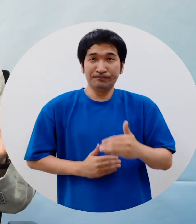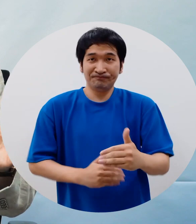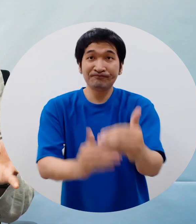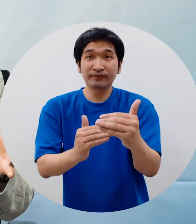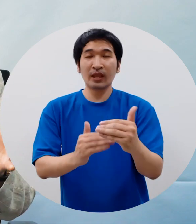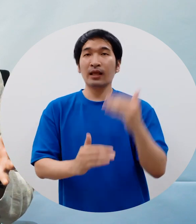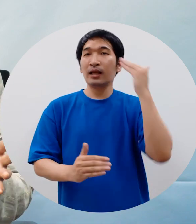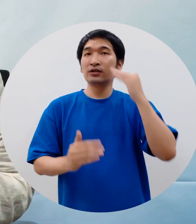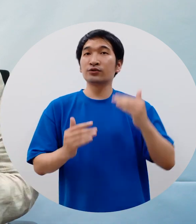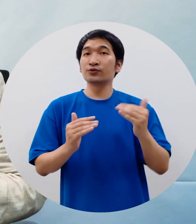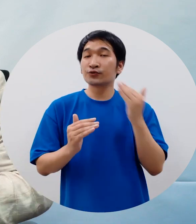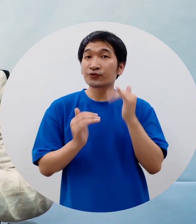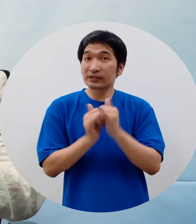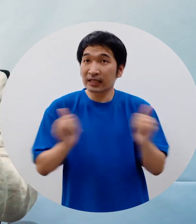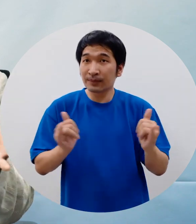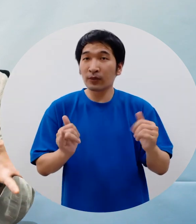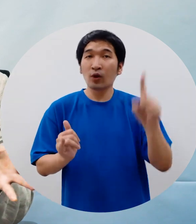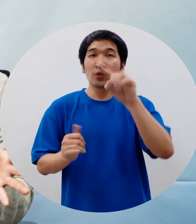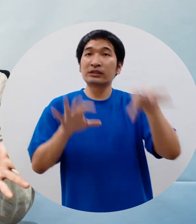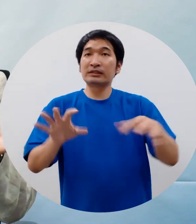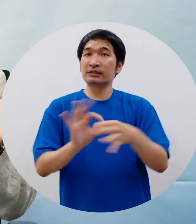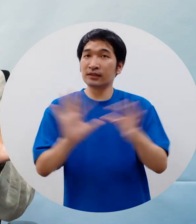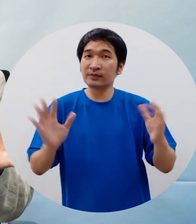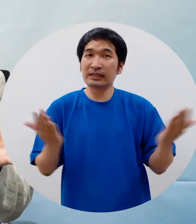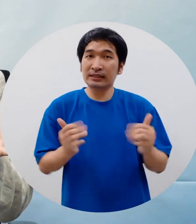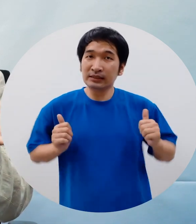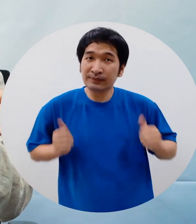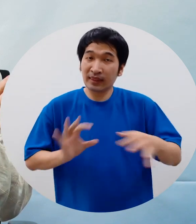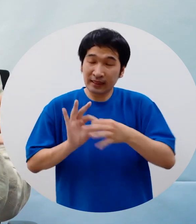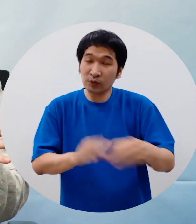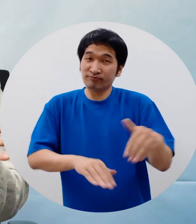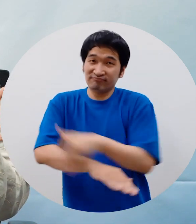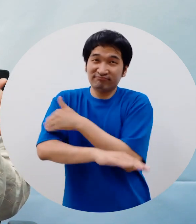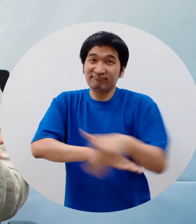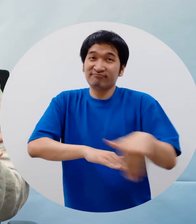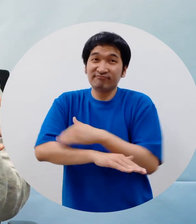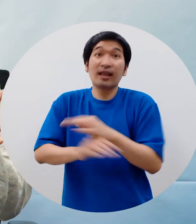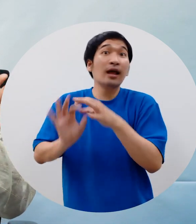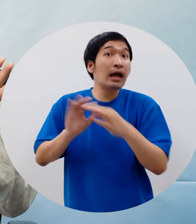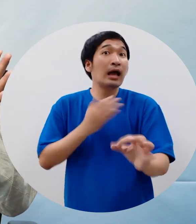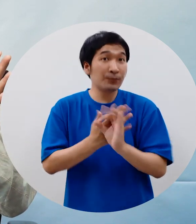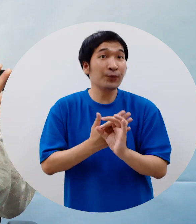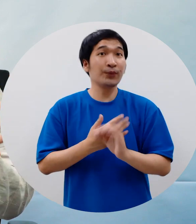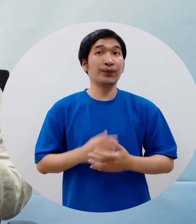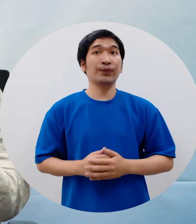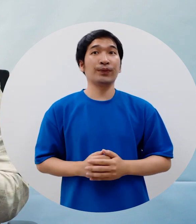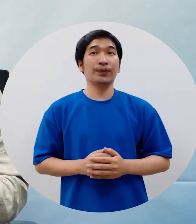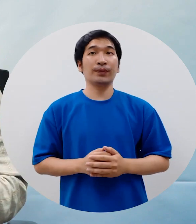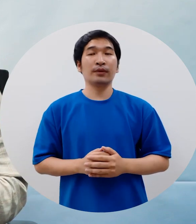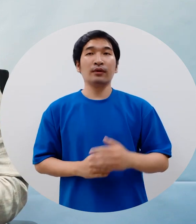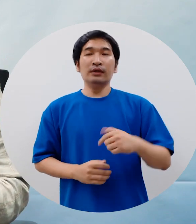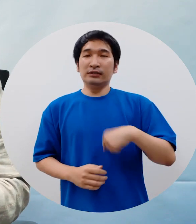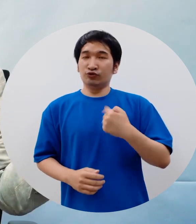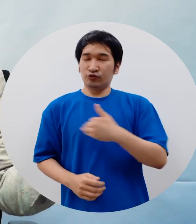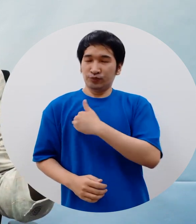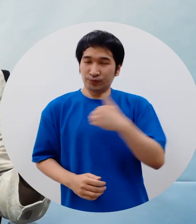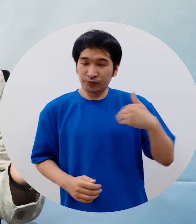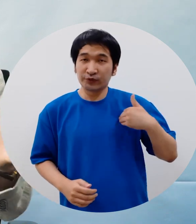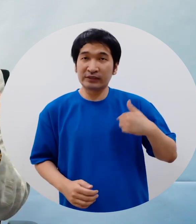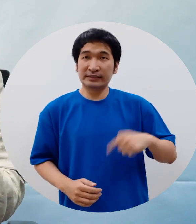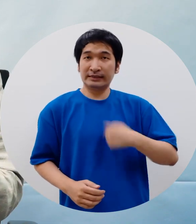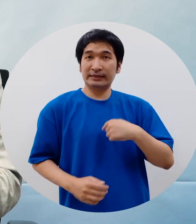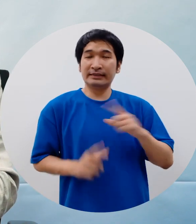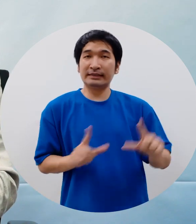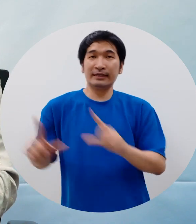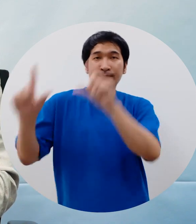그러니까 대한민국 국민들이 대한민국 어디에서나 최저임금을 받을 수 있는 직장에서 쉬지 않고 일을 한다고 하면